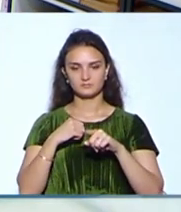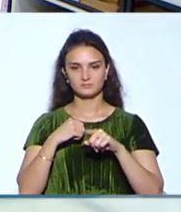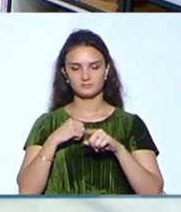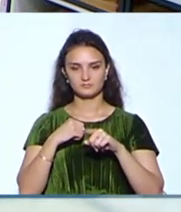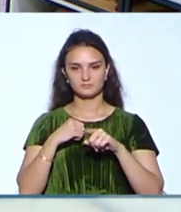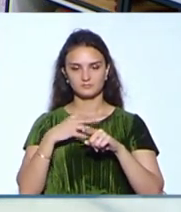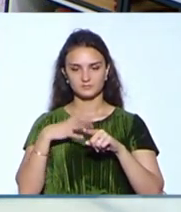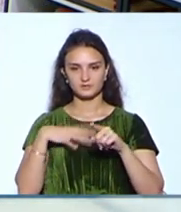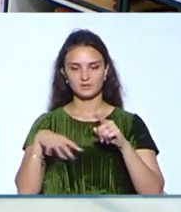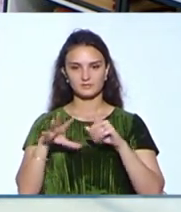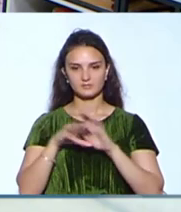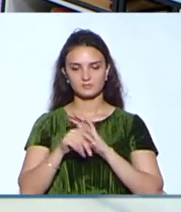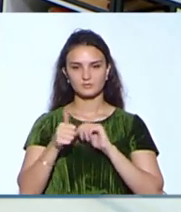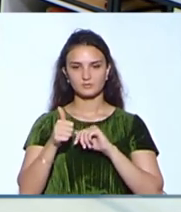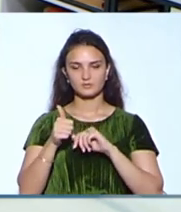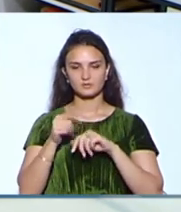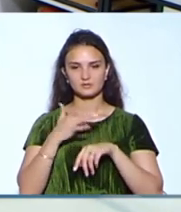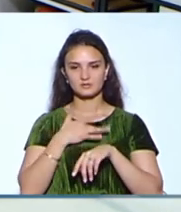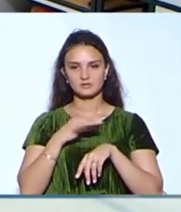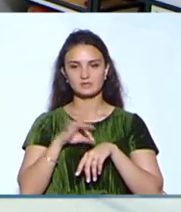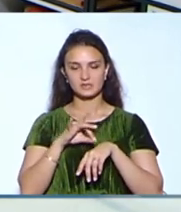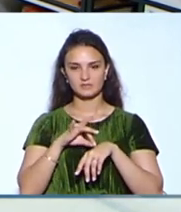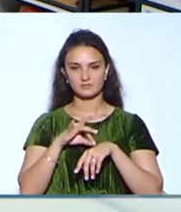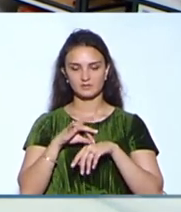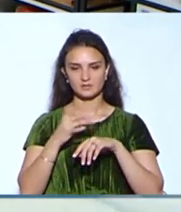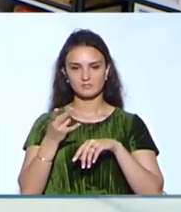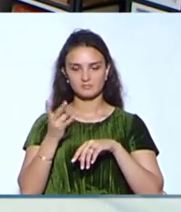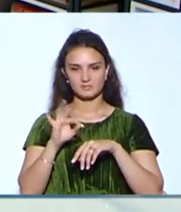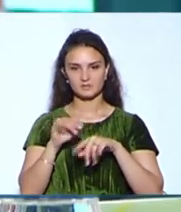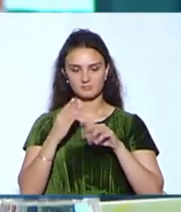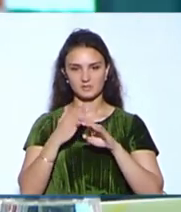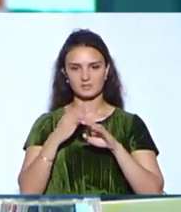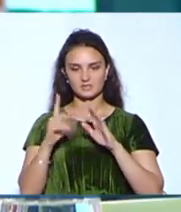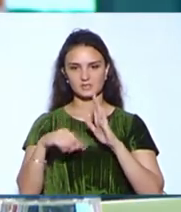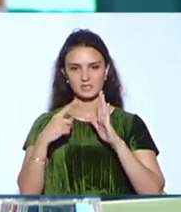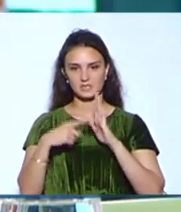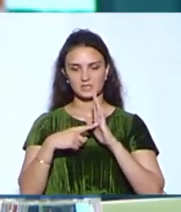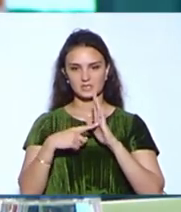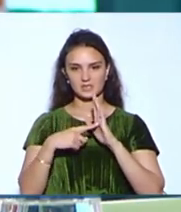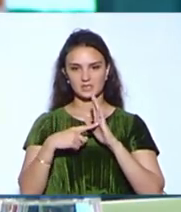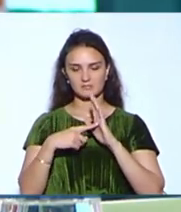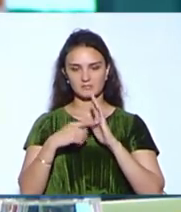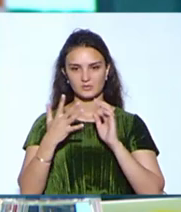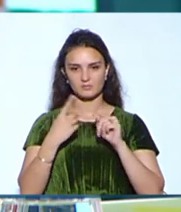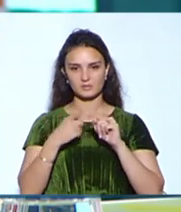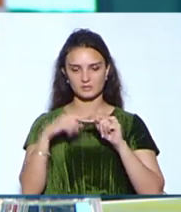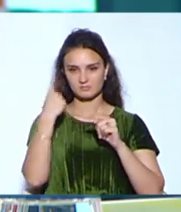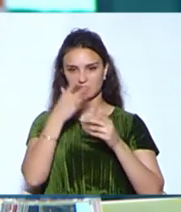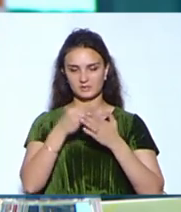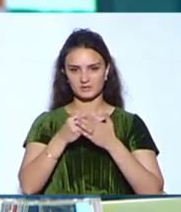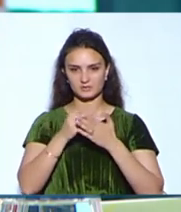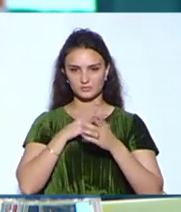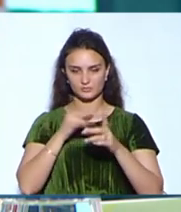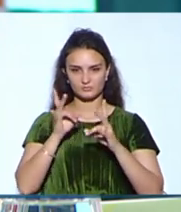პრაქტიკულად მთელ საქართველოს, როგორც მოუშუშებელი ჭრილობა, მაგრამ არის საკითხები, რომელიც პირადად შეეხოთ,